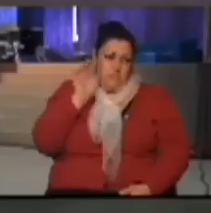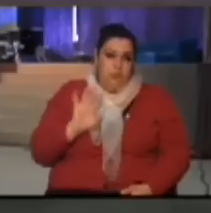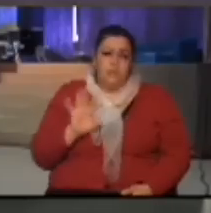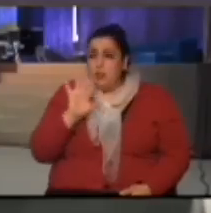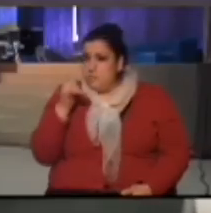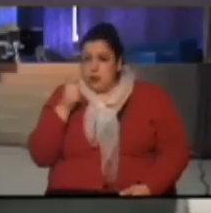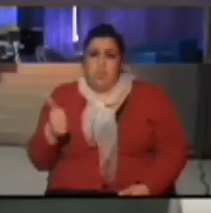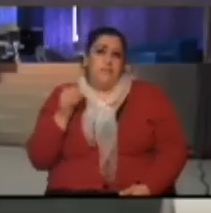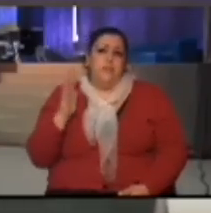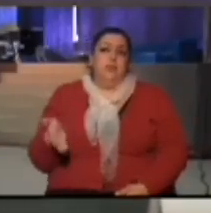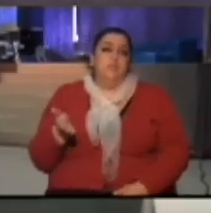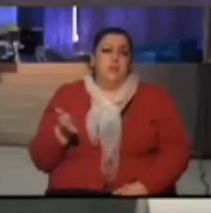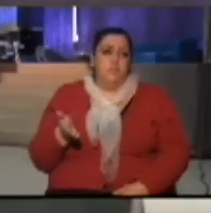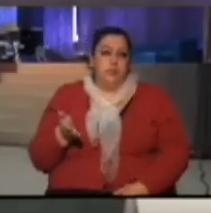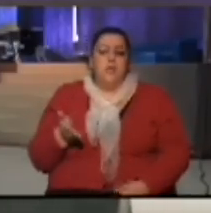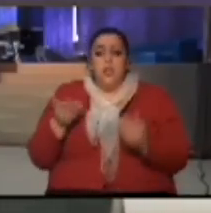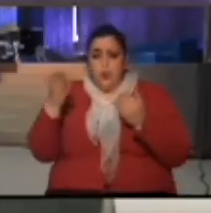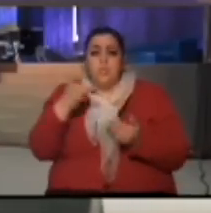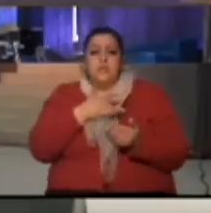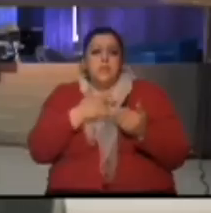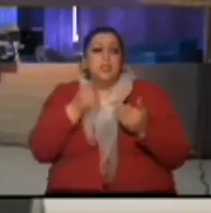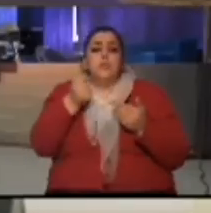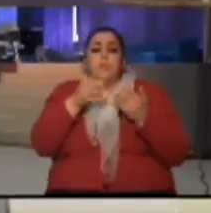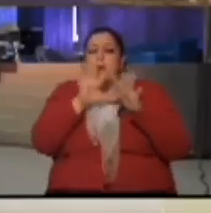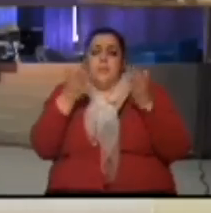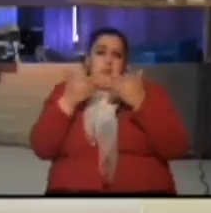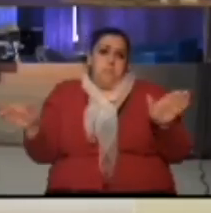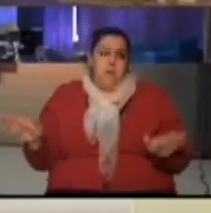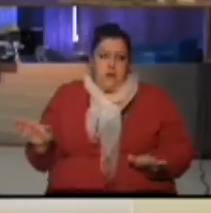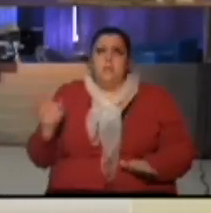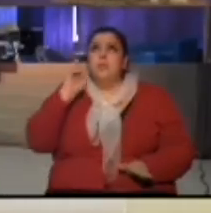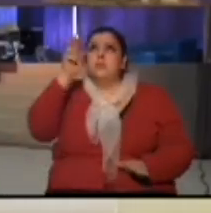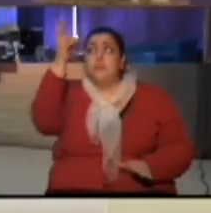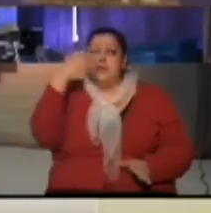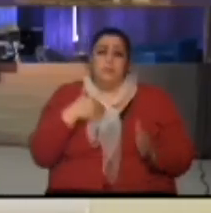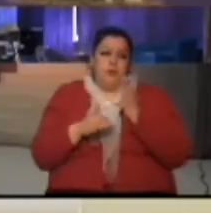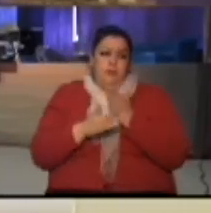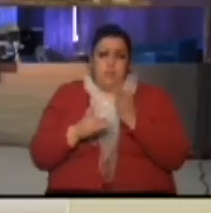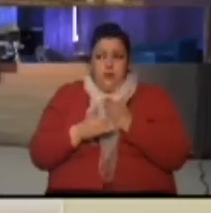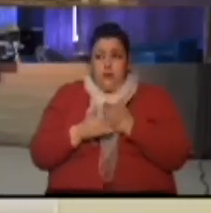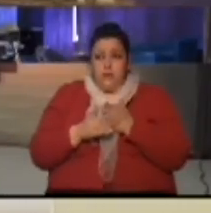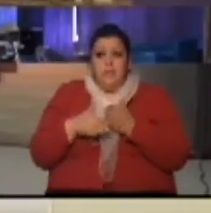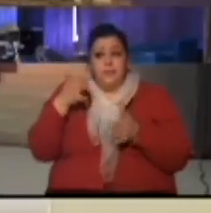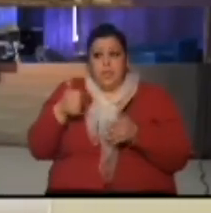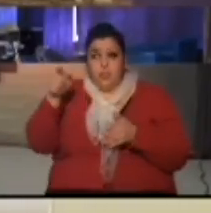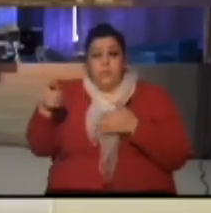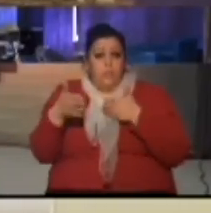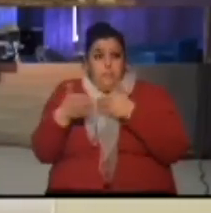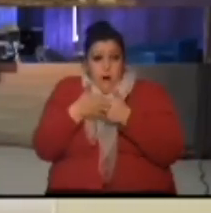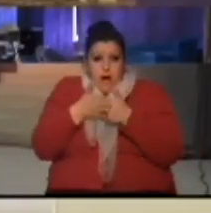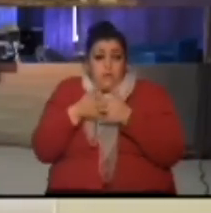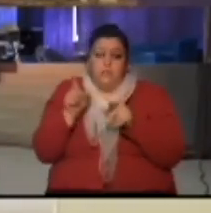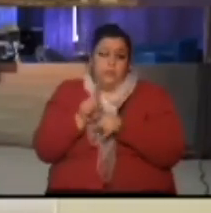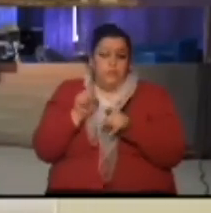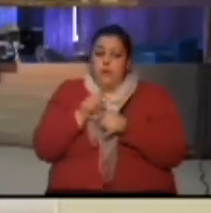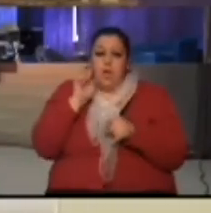եմ։ Բացի դռներ Աստծո առաջին, թեկուզ ասեմ, եթե չբացես էլ, ես գիտեմ այսօրվա խոսքի